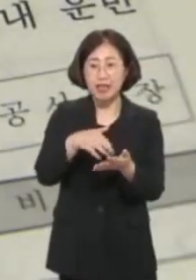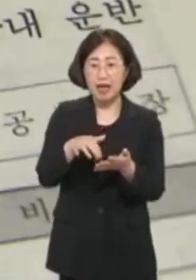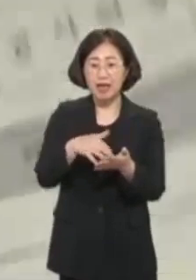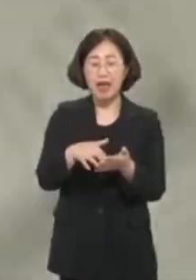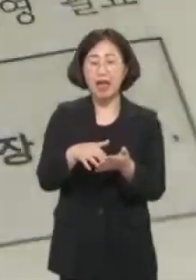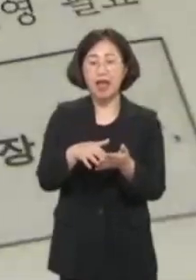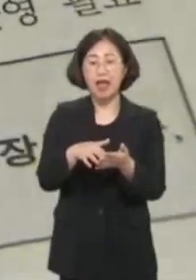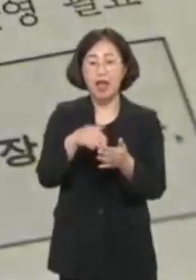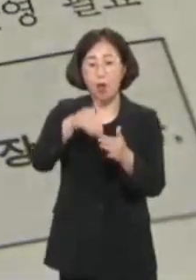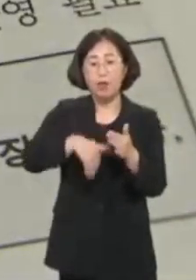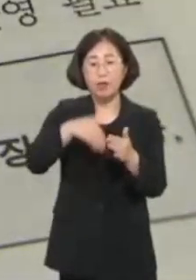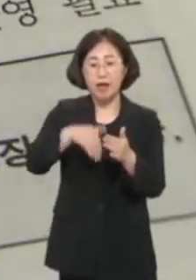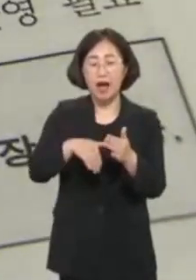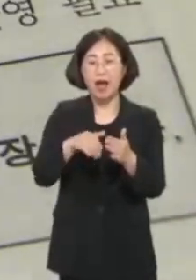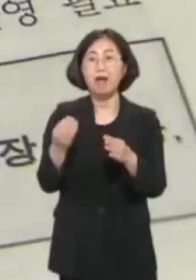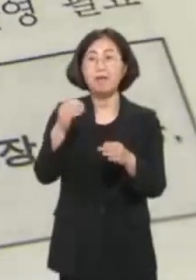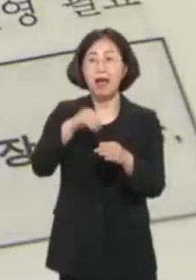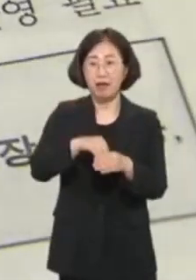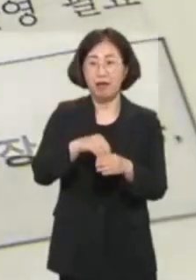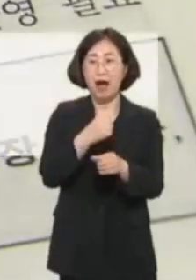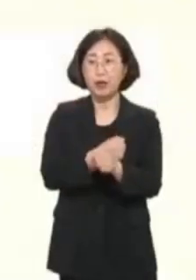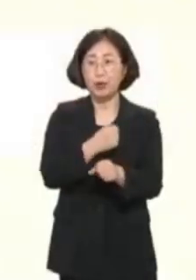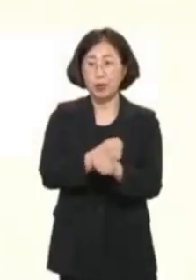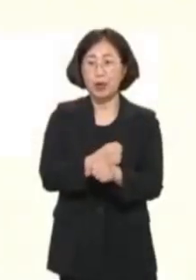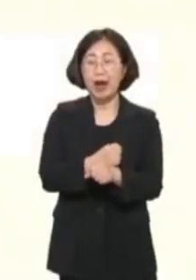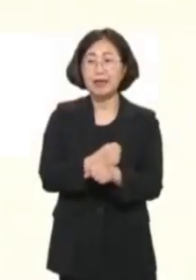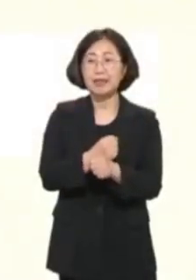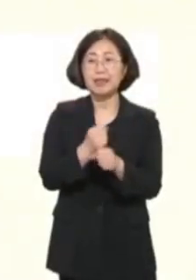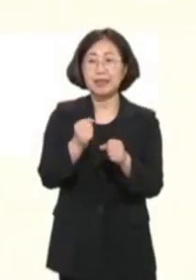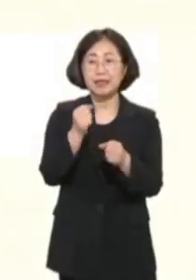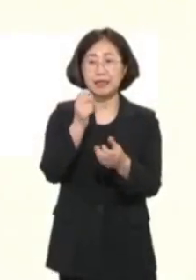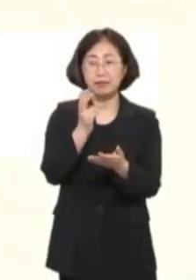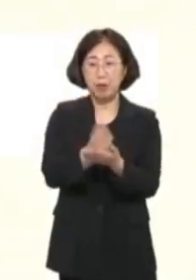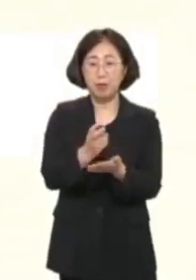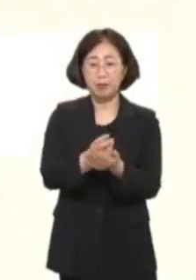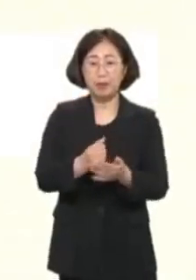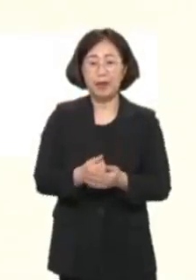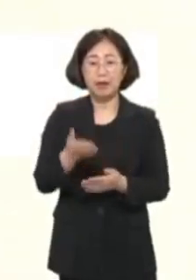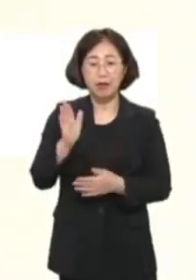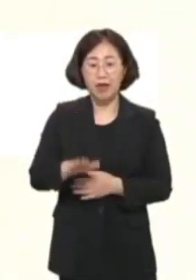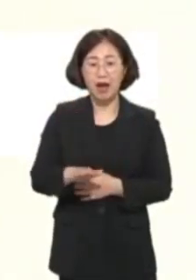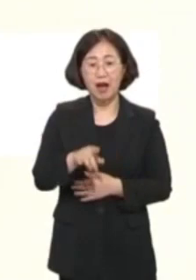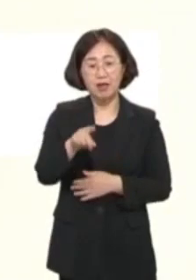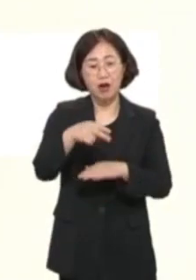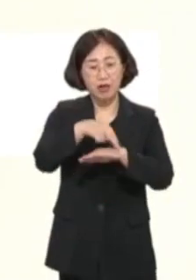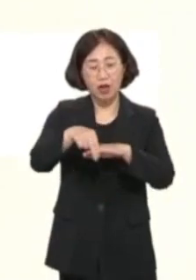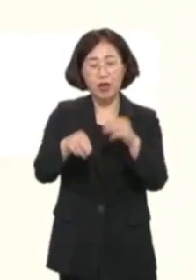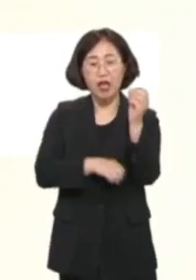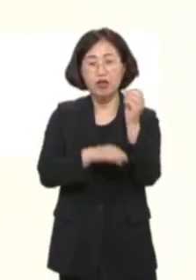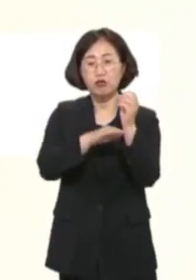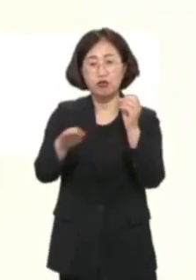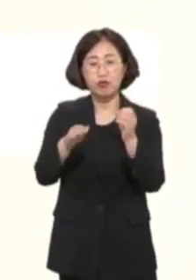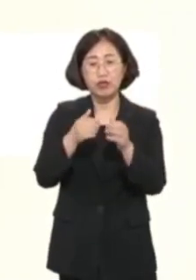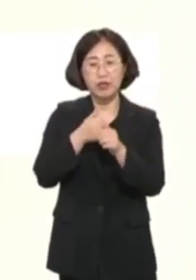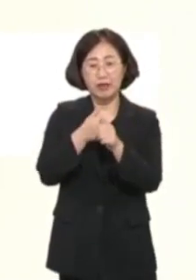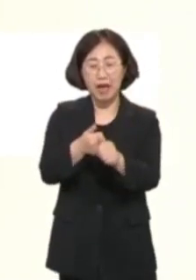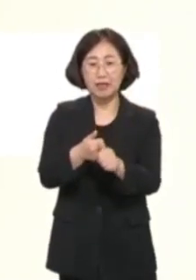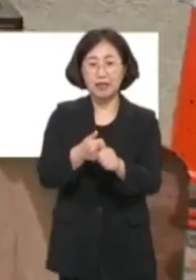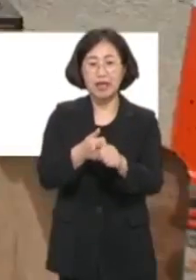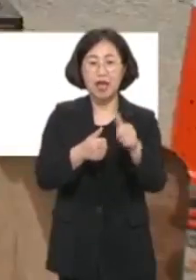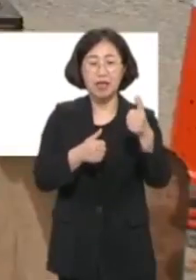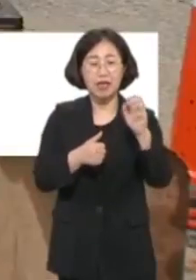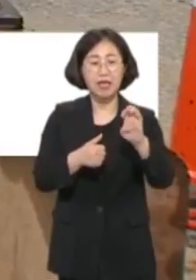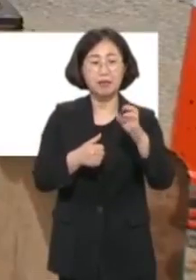겁니다. 그러나 충남도 점검 결과 시군에서 실제 소규모 현장 설계 기준을 적용한 비율은